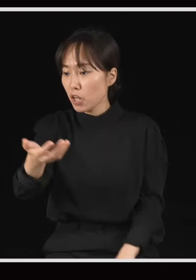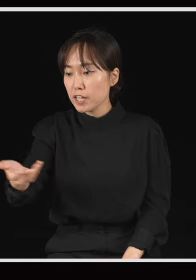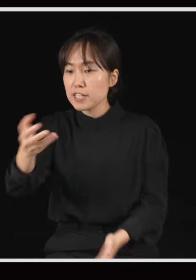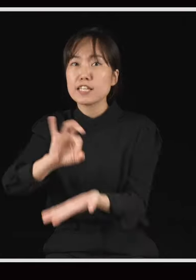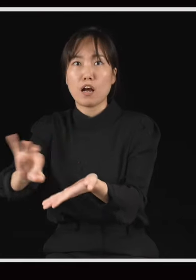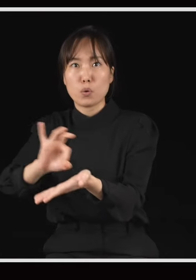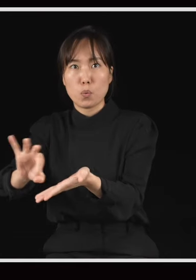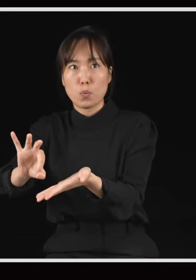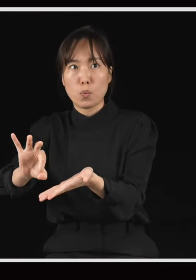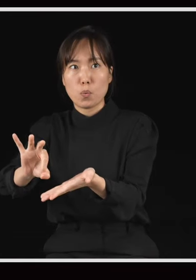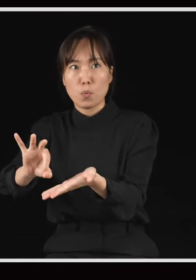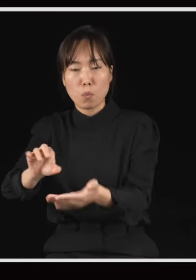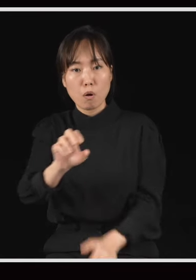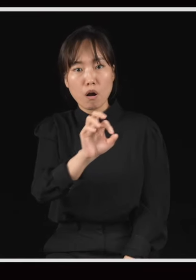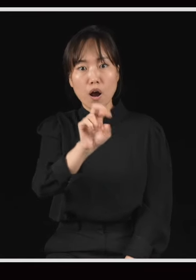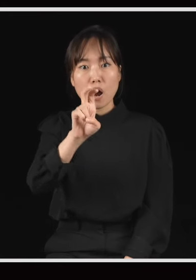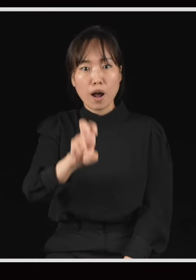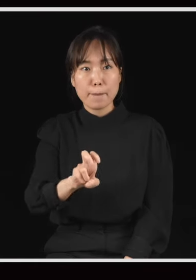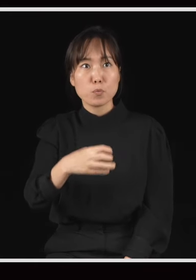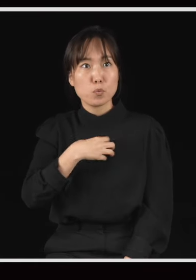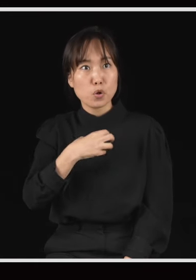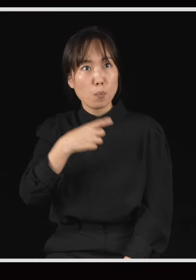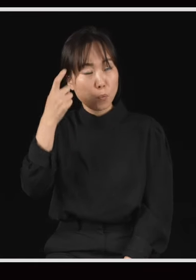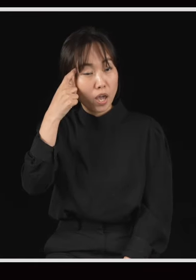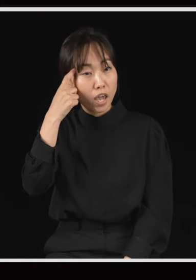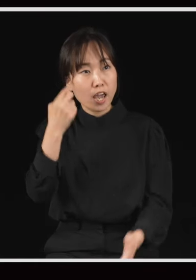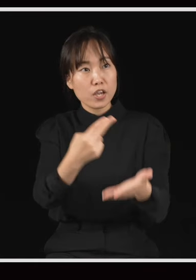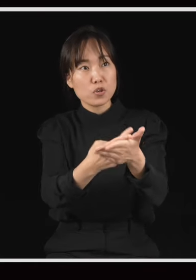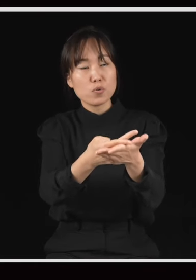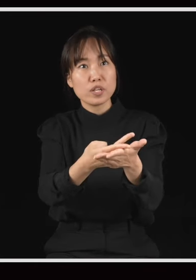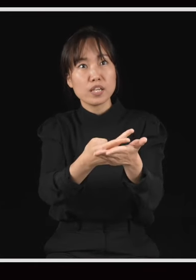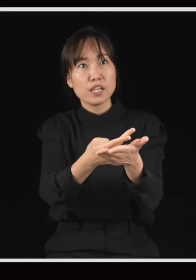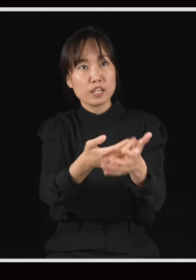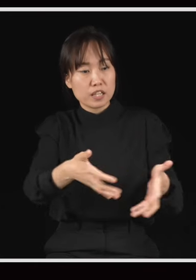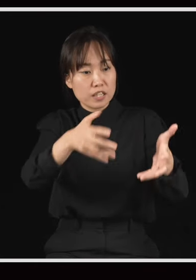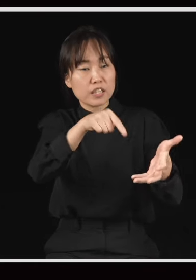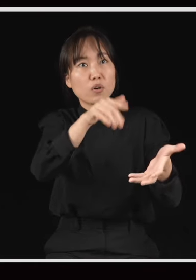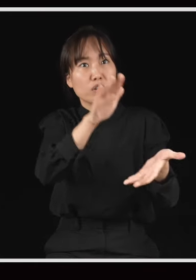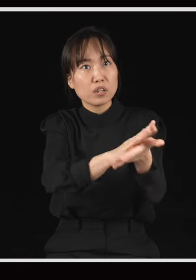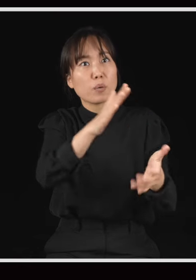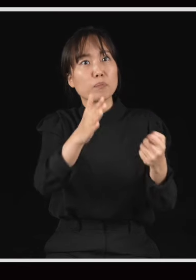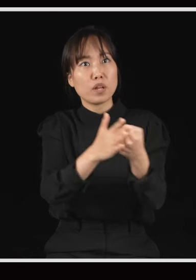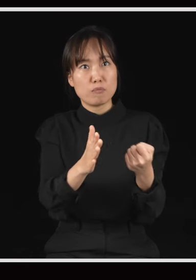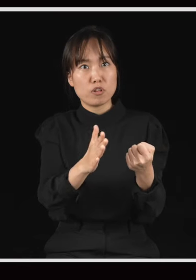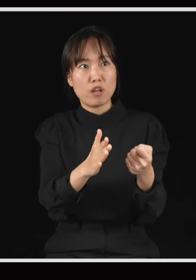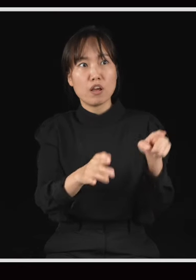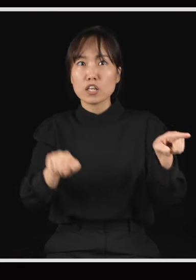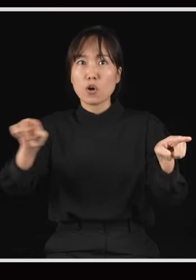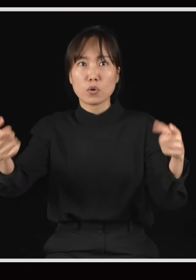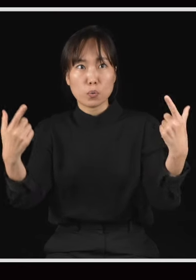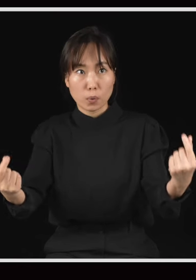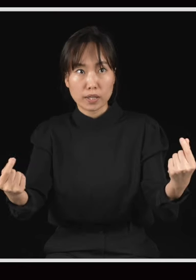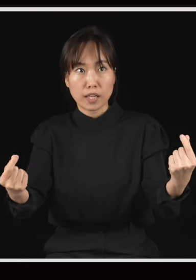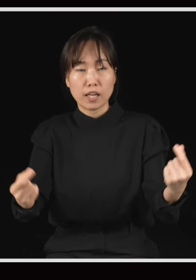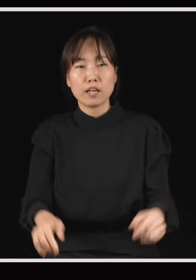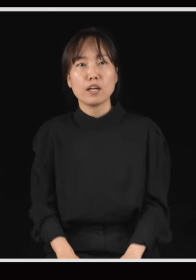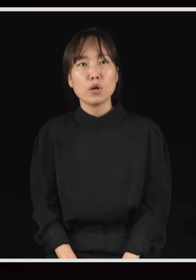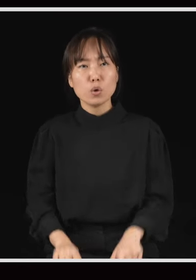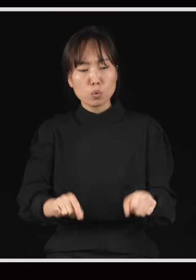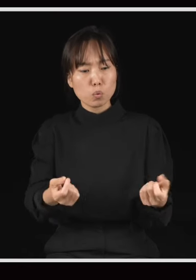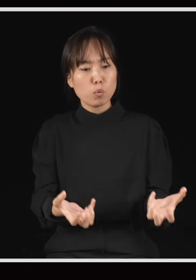쓰자. 발암 물질은 가스레인지에서 나오는 게 아니라 유리의 듐에서 나오는 겁니다. 그래서 똑같이 나옵니다. 그러니까 렌지